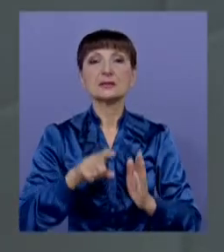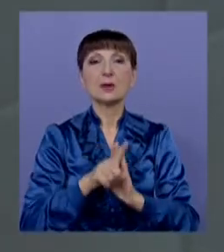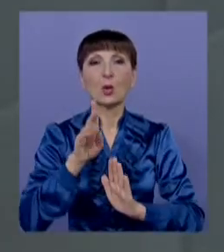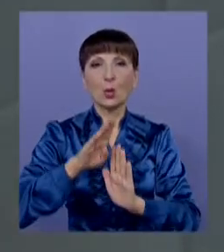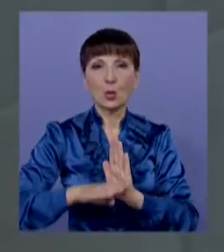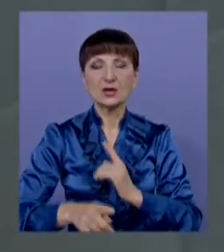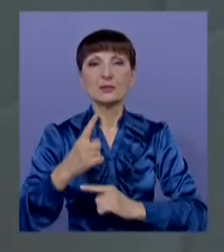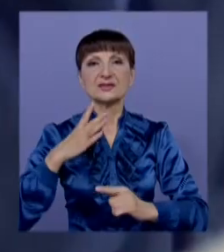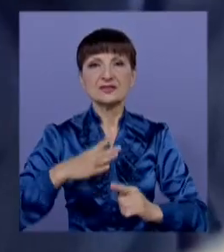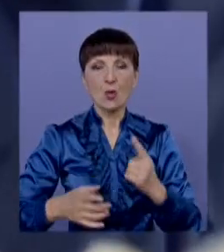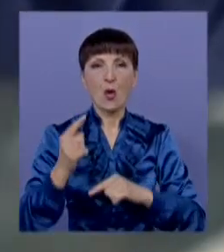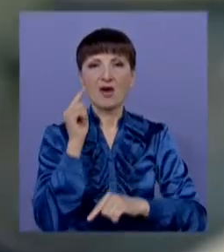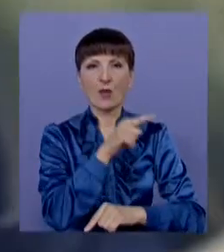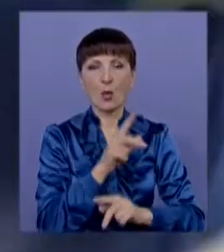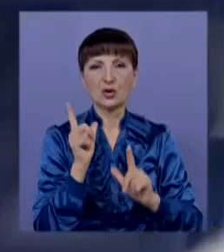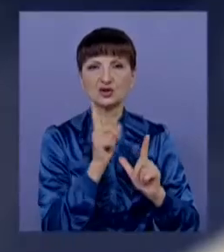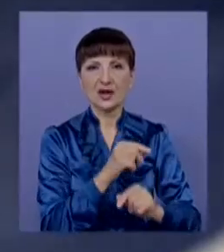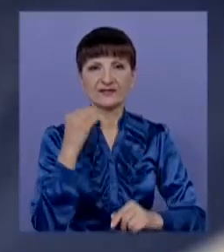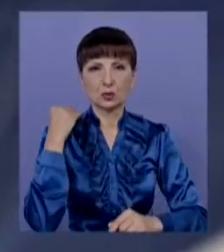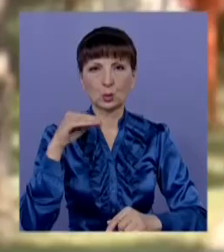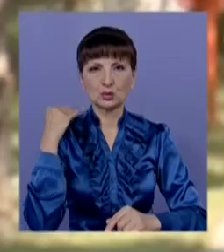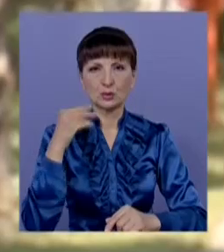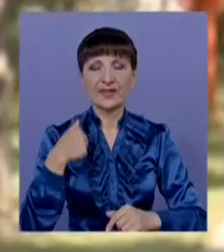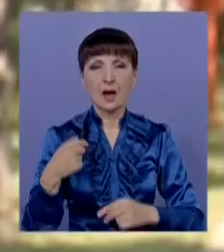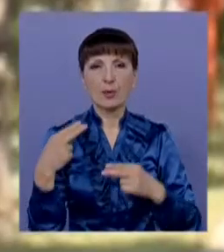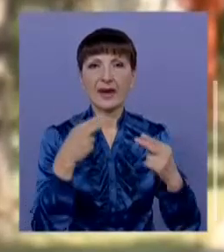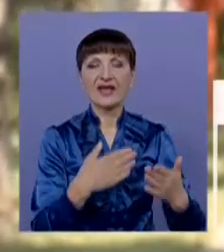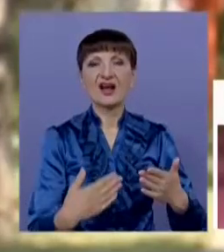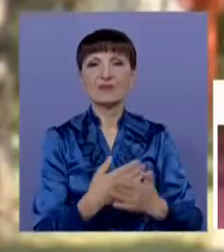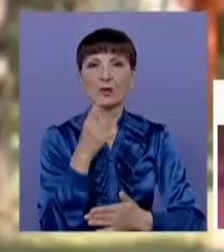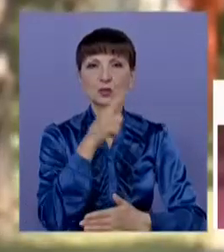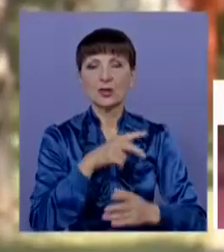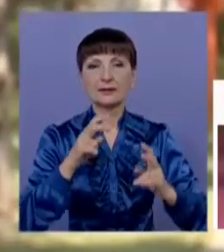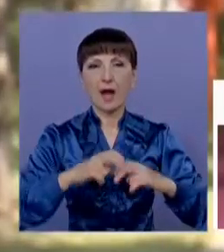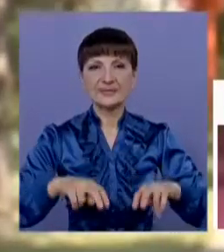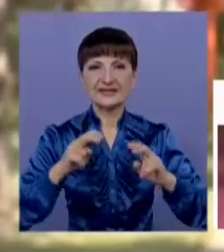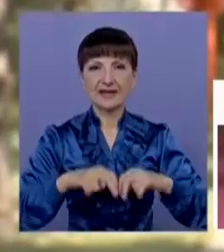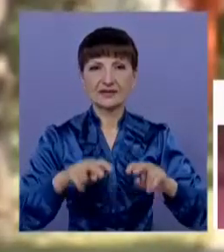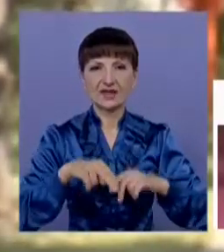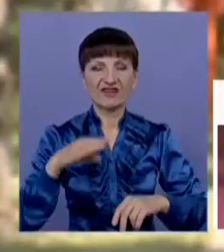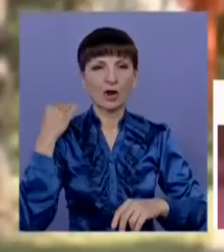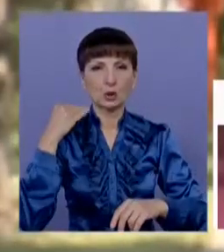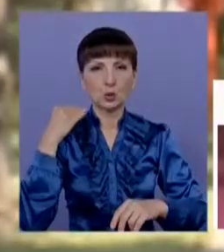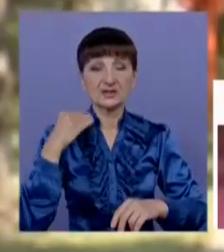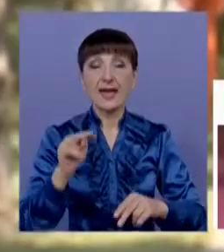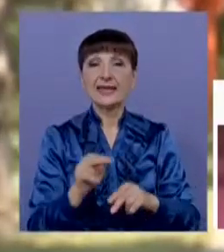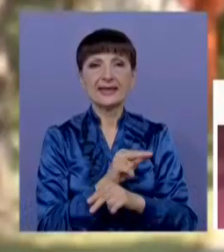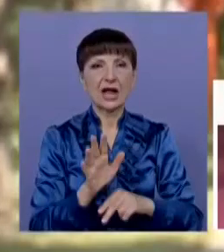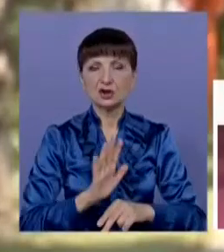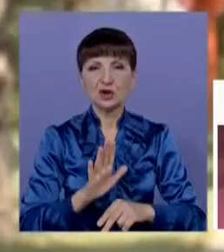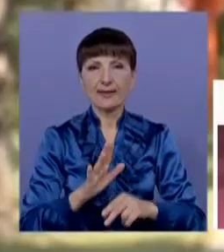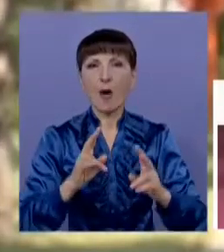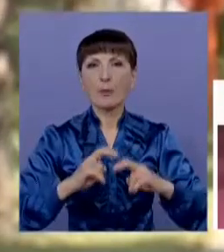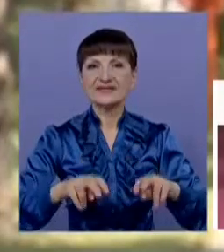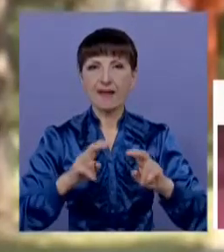плохо. Пришлось снова паковать чемоданы. Мы поехали вновь туда на обследование, в Турцию. То есть не на лечение, а на обследование.